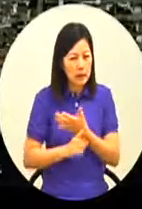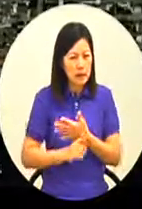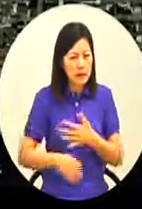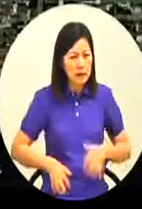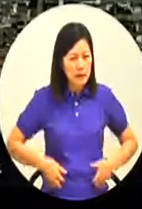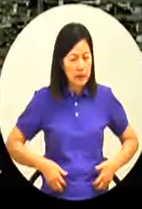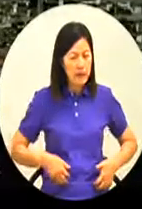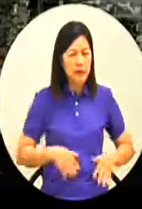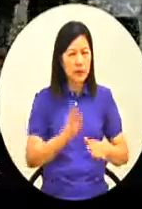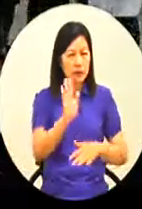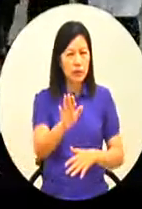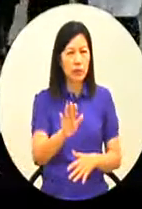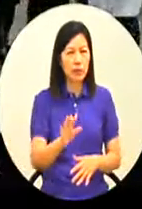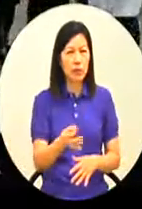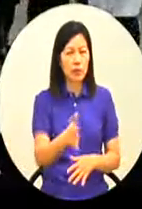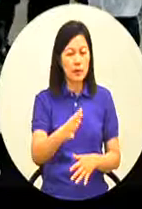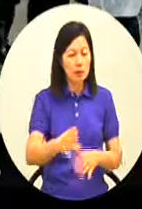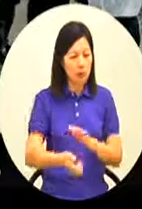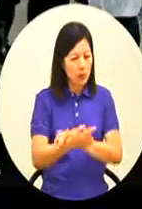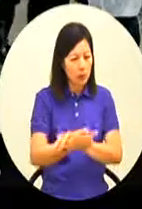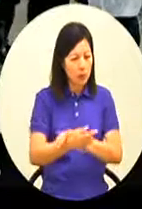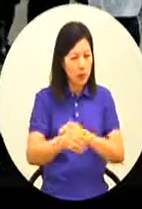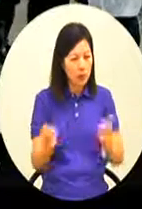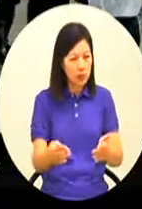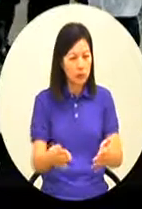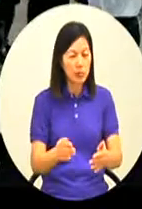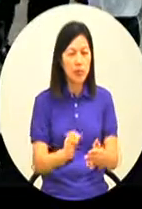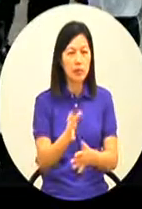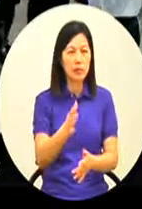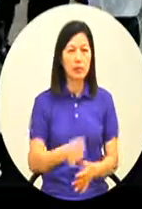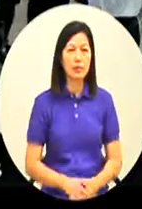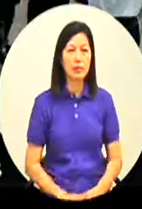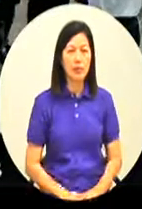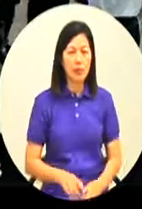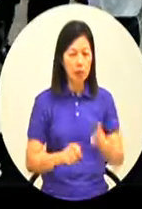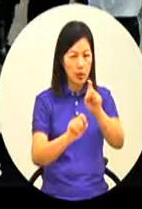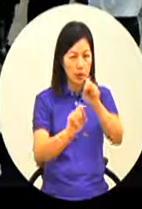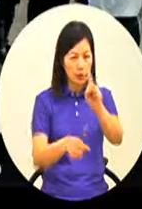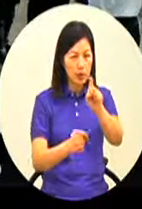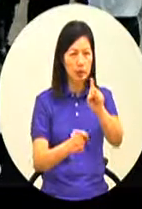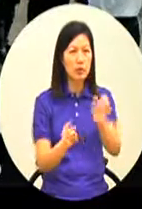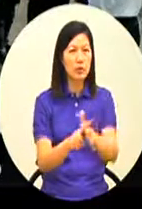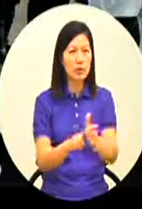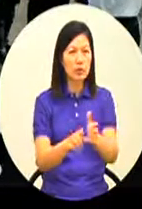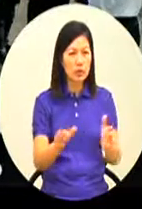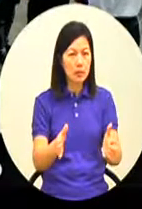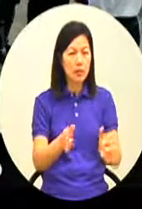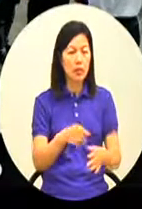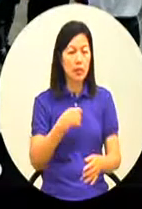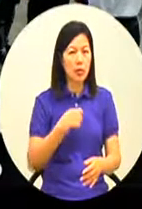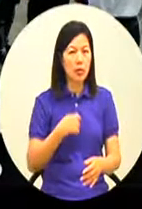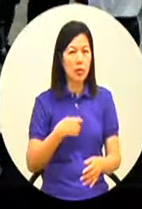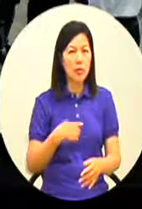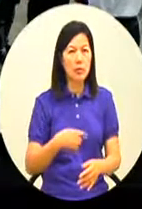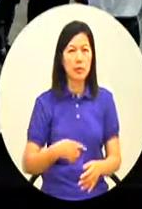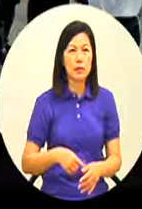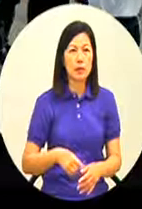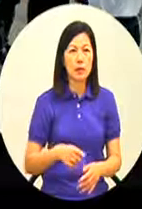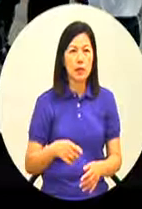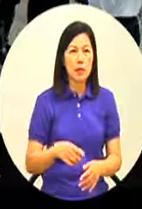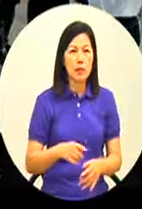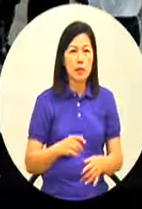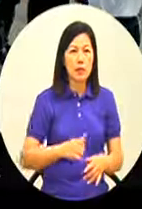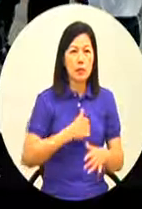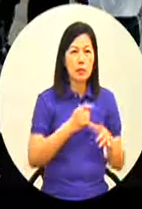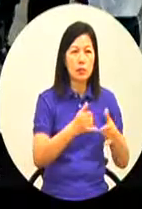情我们要赶快进行，就是我在10月的时候我们崇实路西侧打